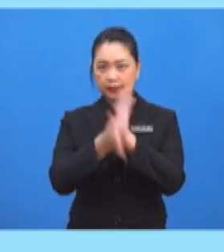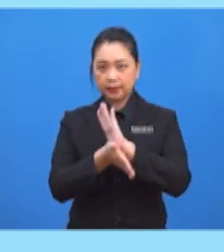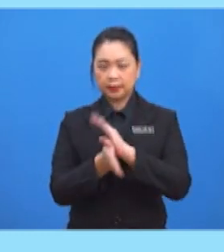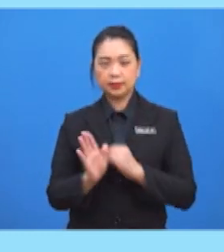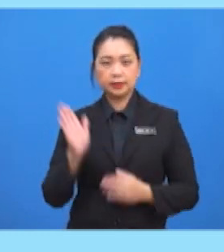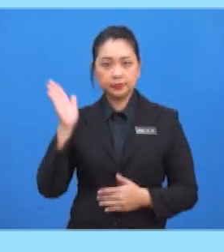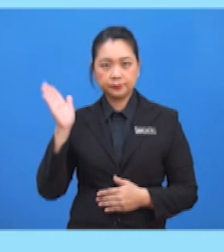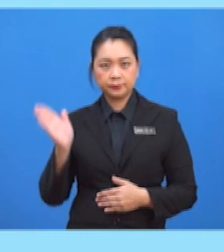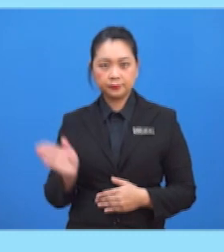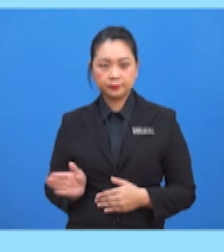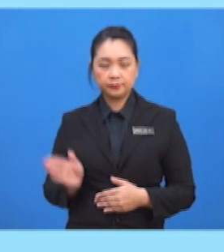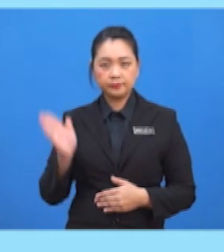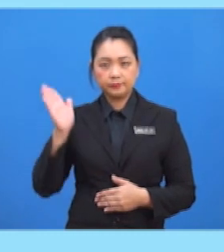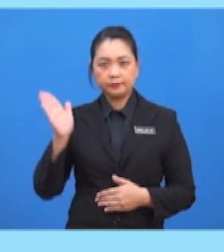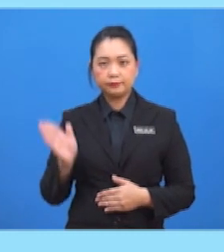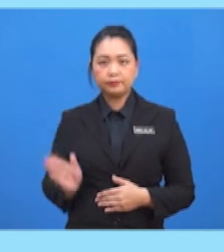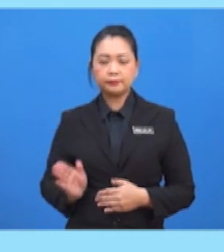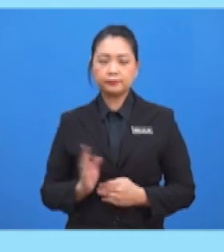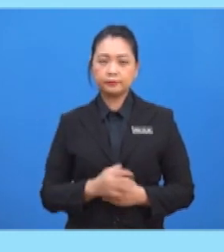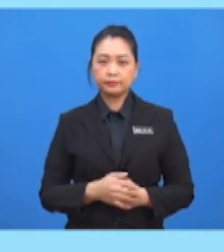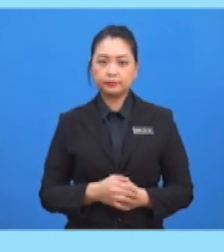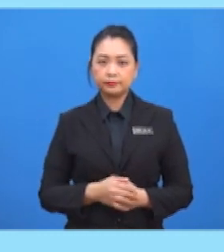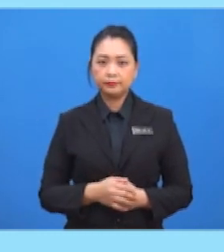tambah 12 darab dengan